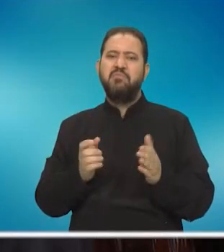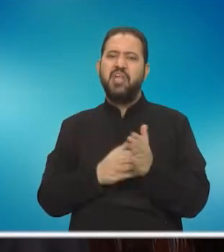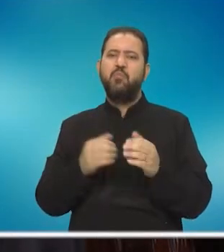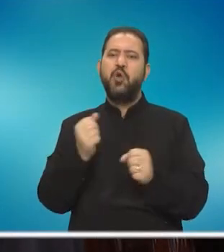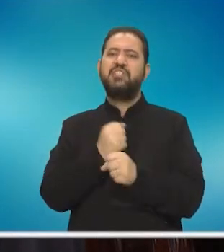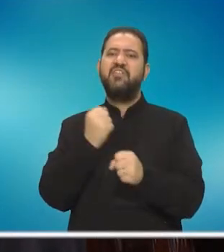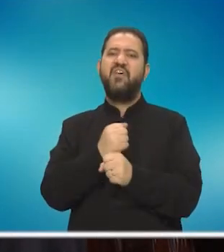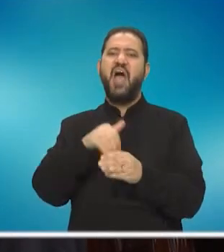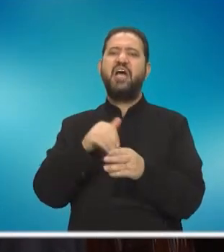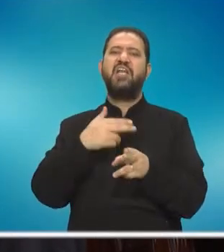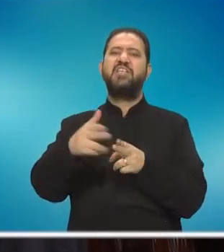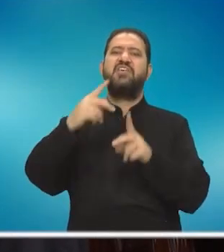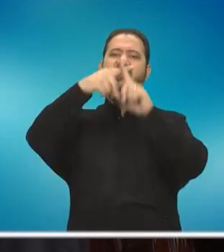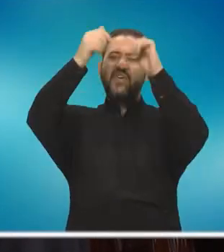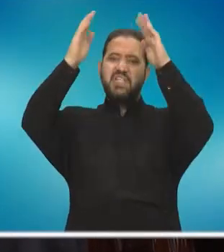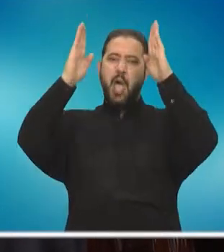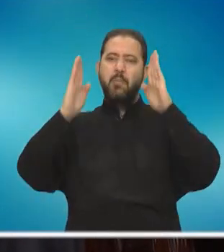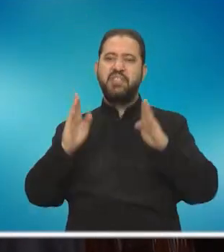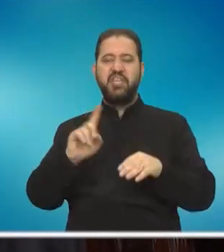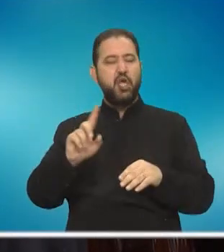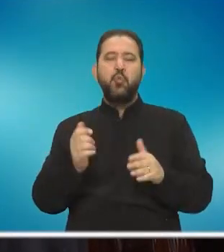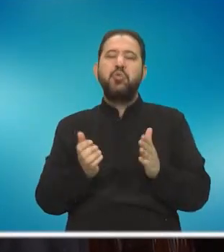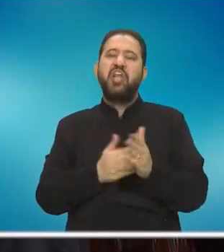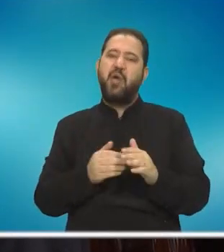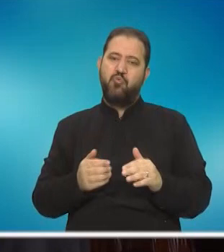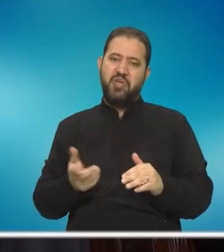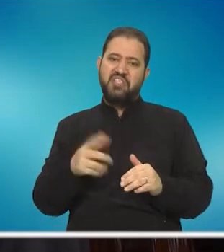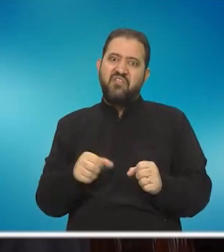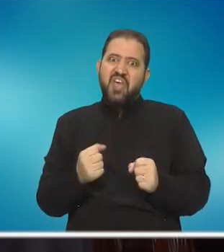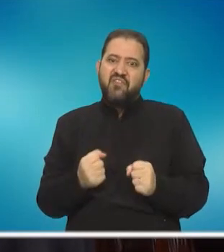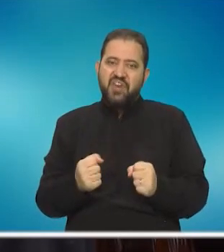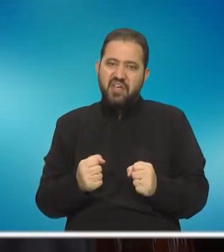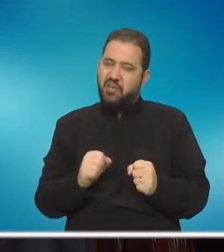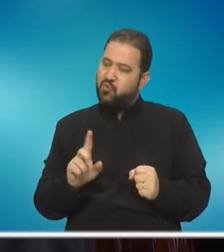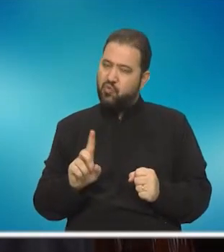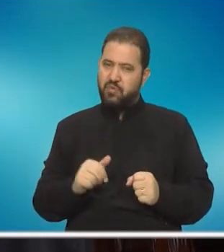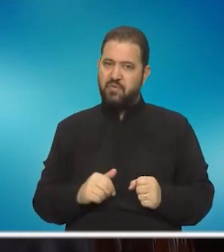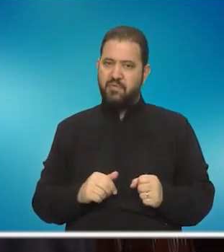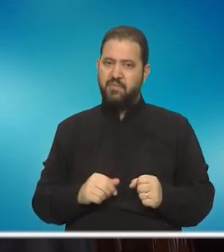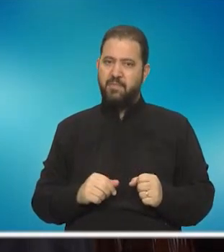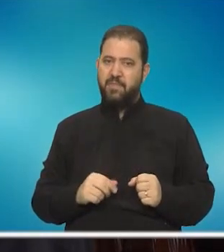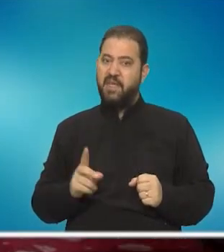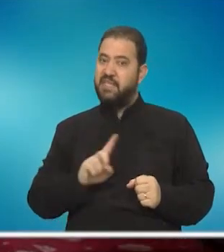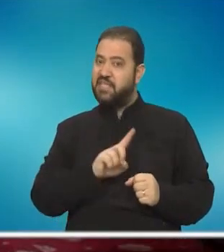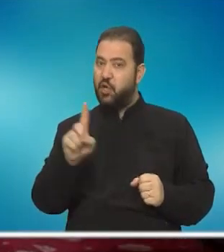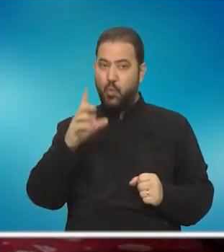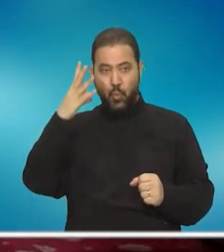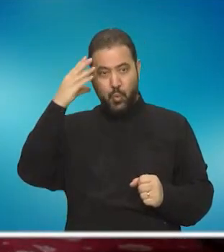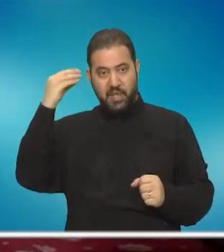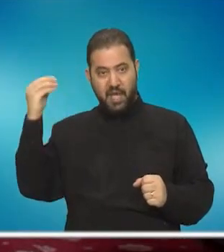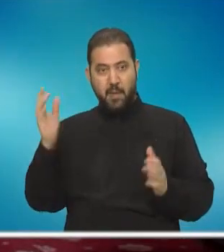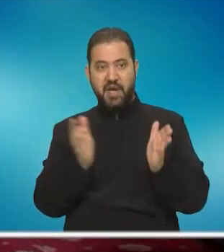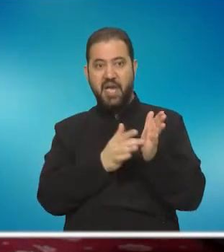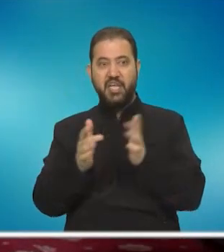Biserică. Nu trebuie să aibă nici reținere și nici temere din punctul acesta de vedere, dar să nu uităm că